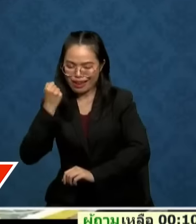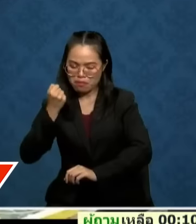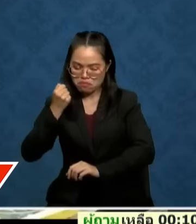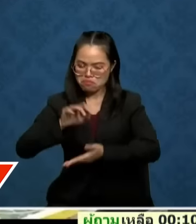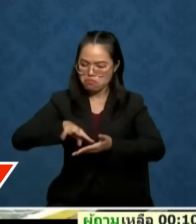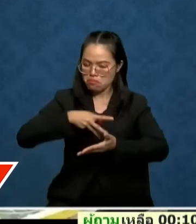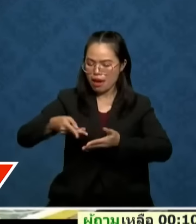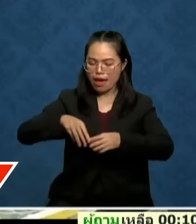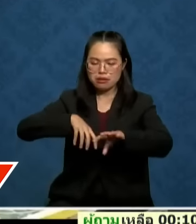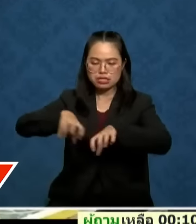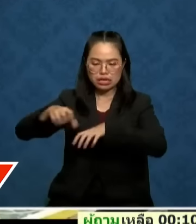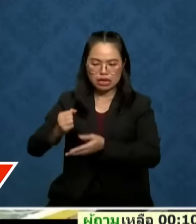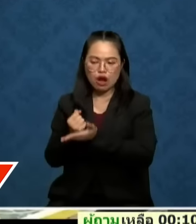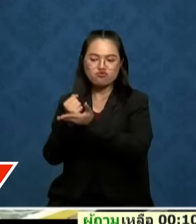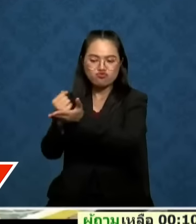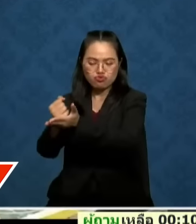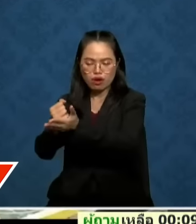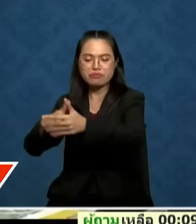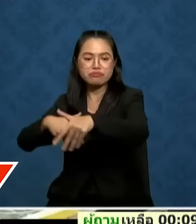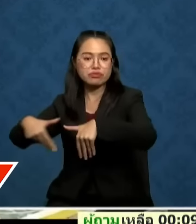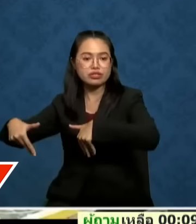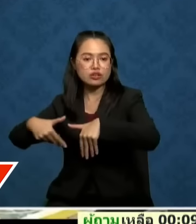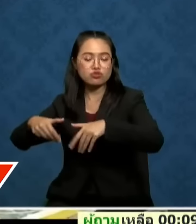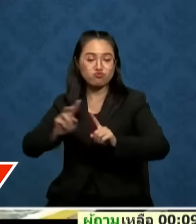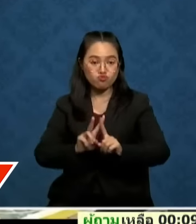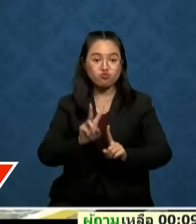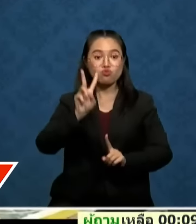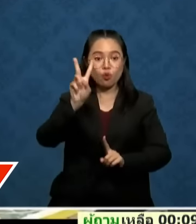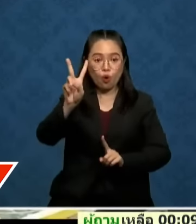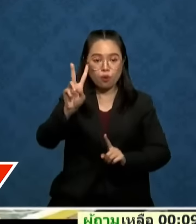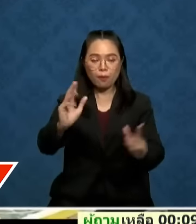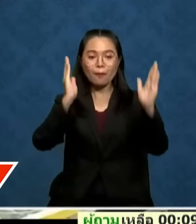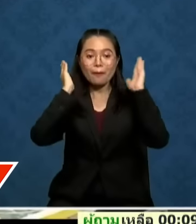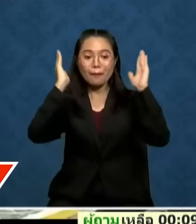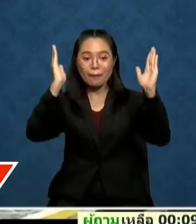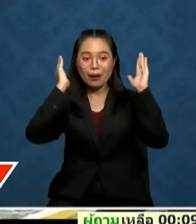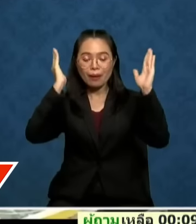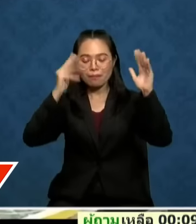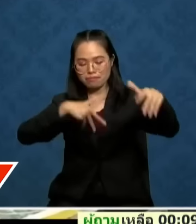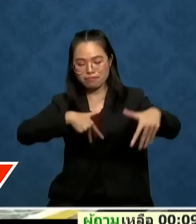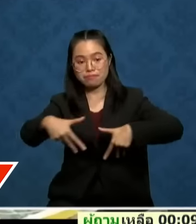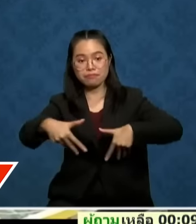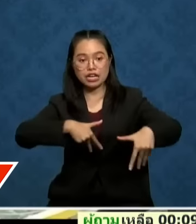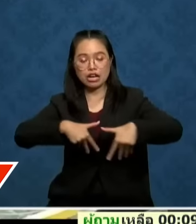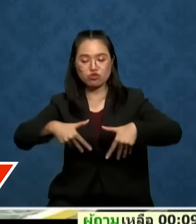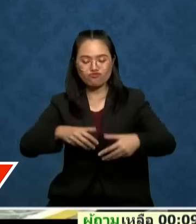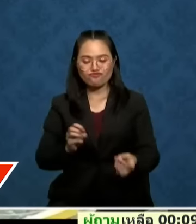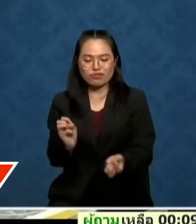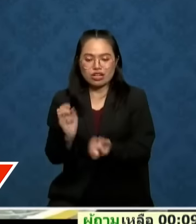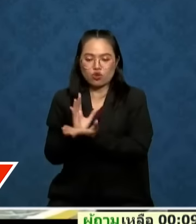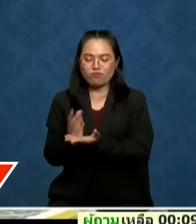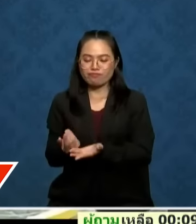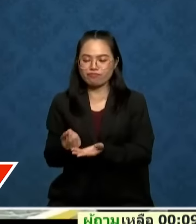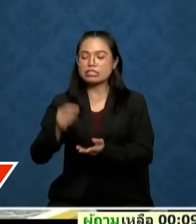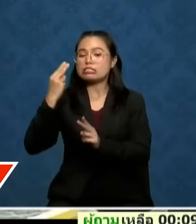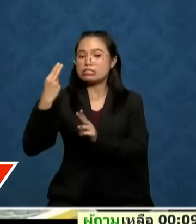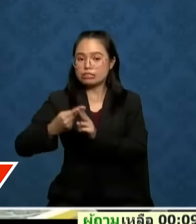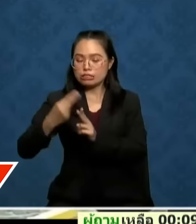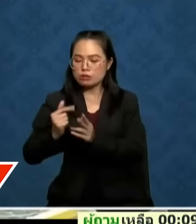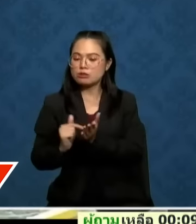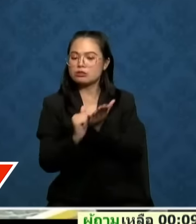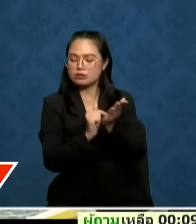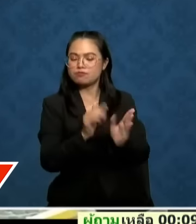ผู้ได้รับผลกระทบจากเหตุการณ์ข้อ2ขอให้ประชาสัมพันธ์ให้ประชาชนที่รับผลกระทบลงทะเบียนที่ศูนย์ดำรงธรรมจังหวัด